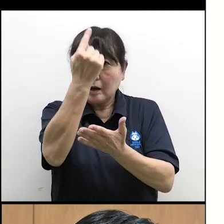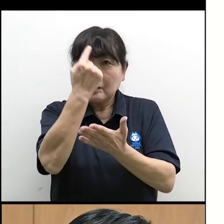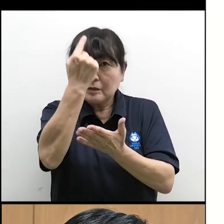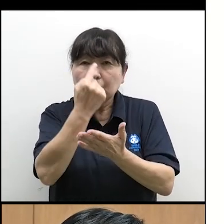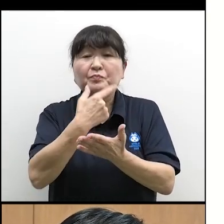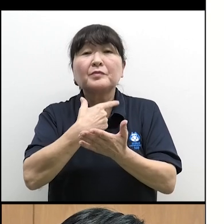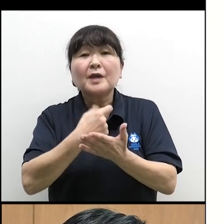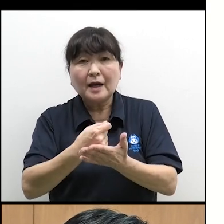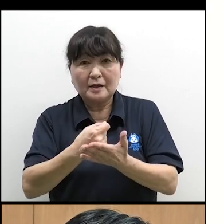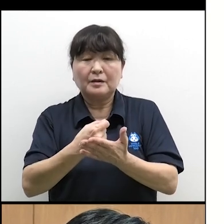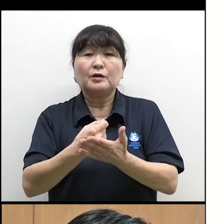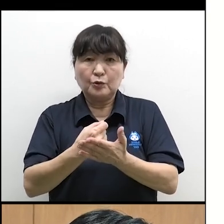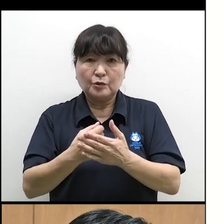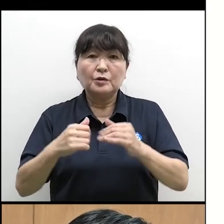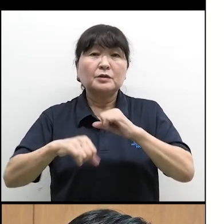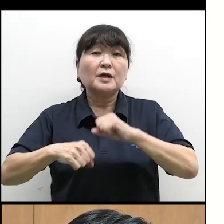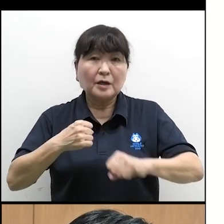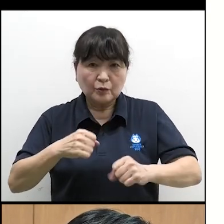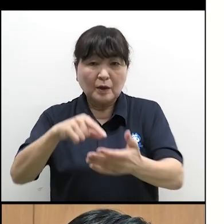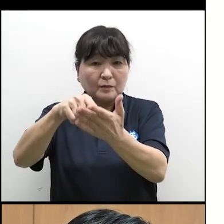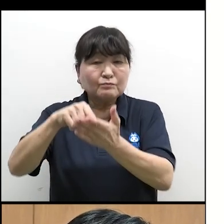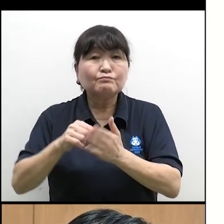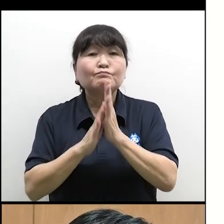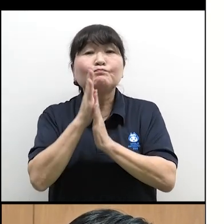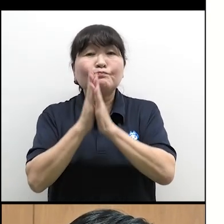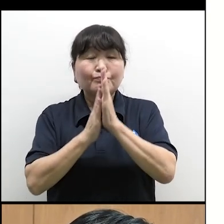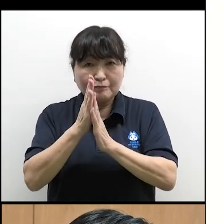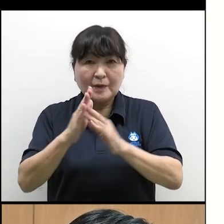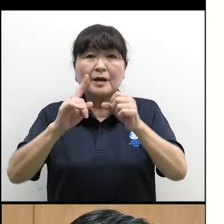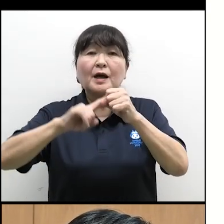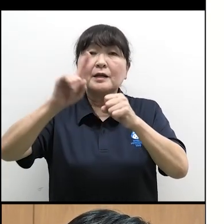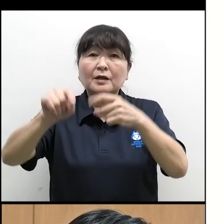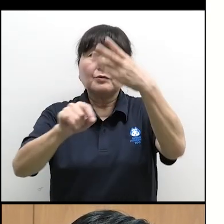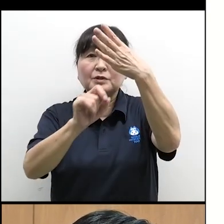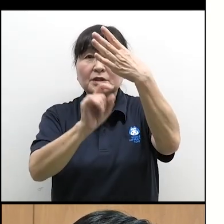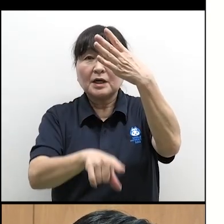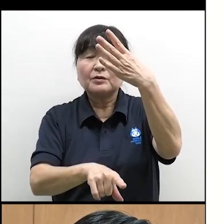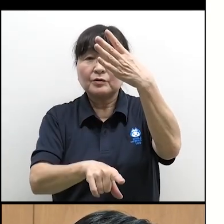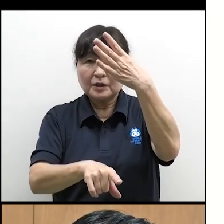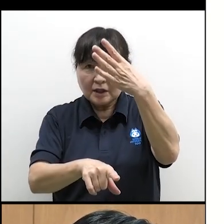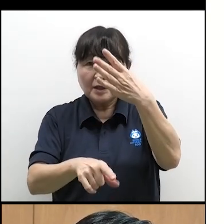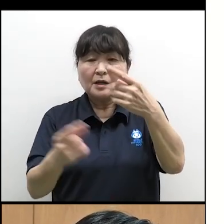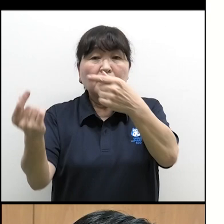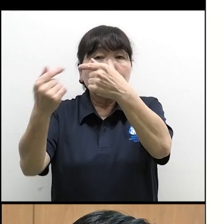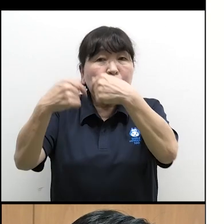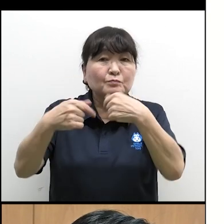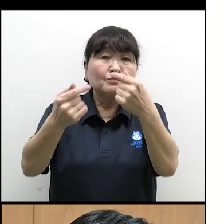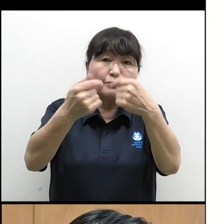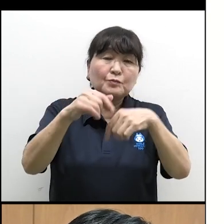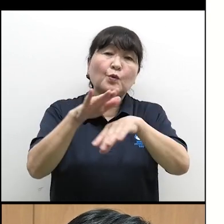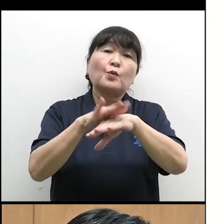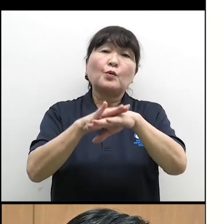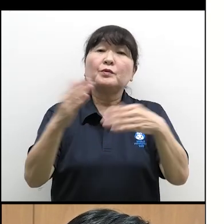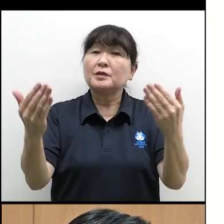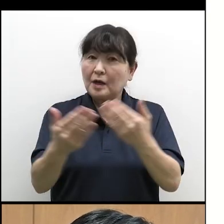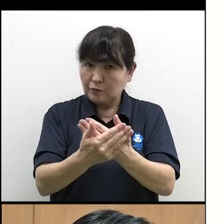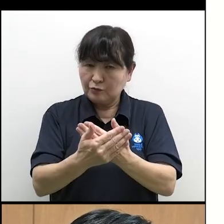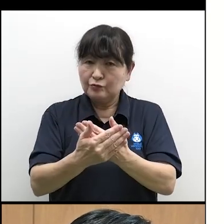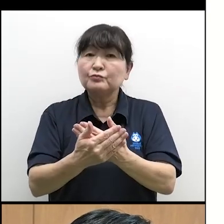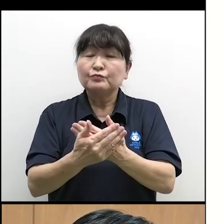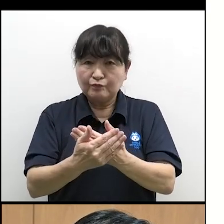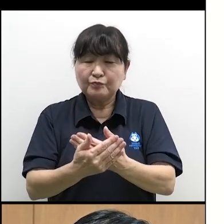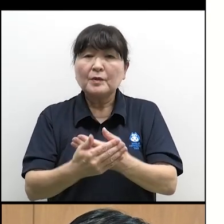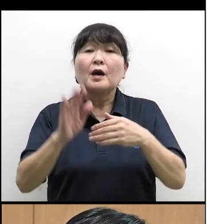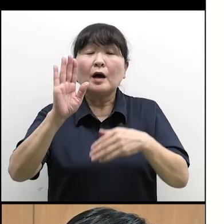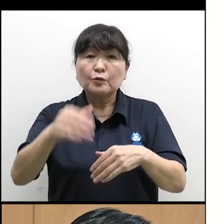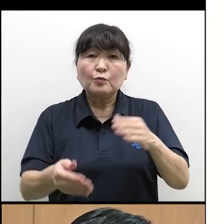。来年の4月に入学転入時期としておりますが、4月以降ですね、在籍生徒数等によっては転